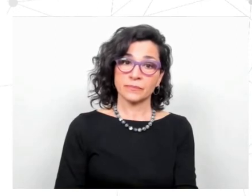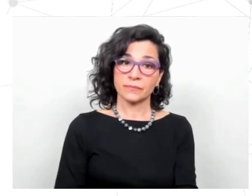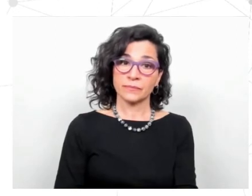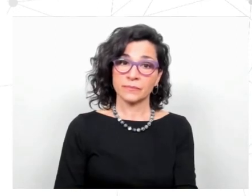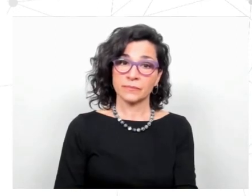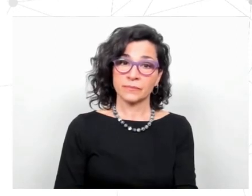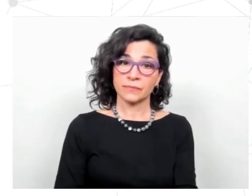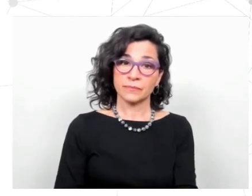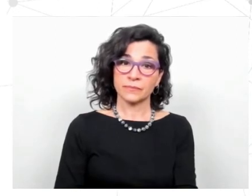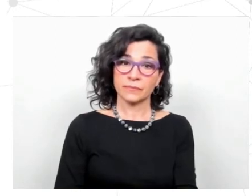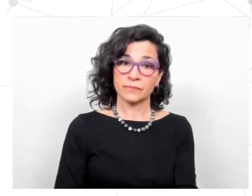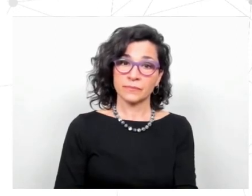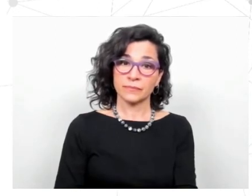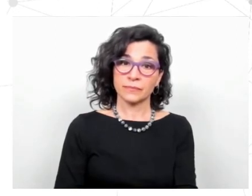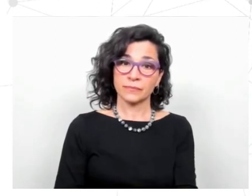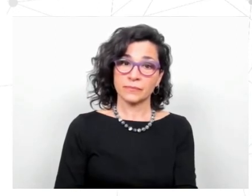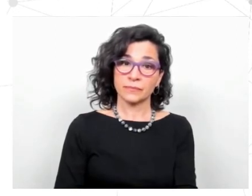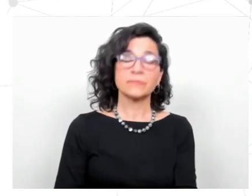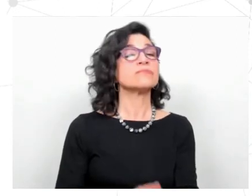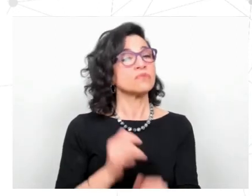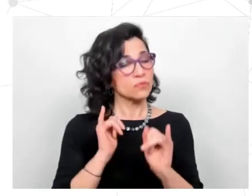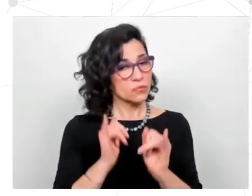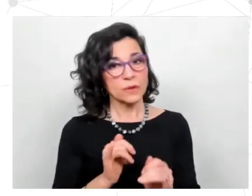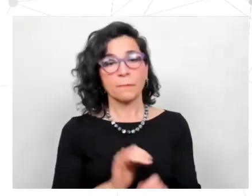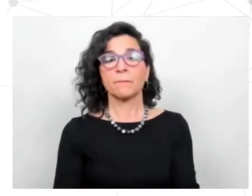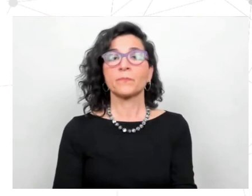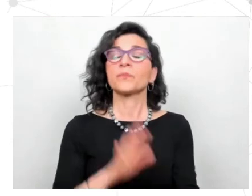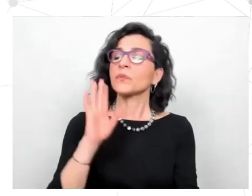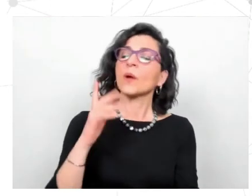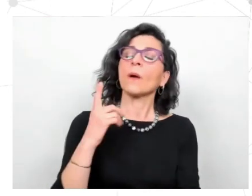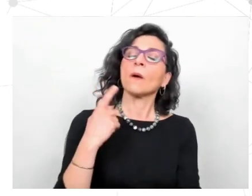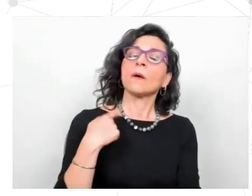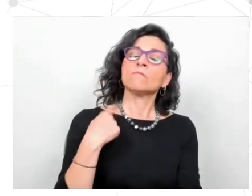question? Of course. Sì, Okay. naturalmente. Innanzitutto